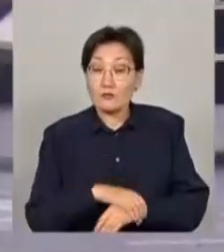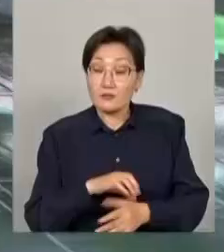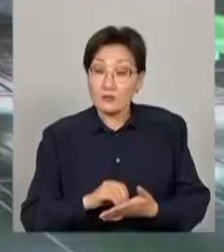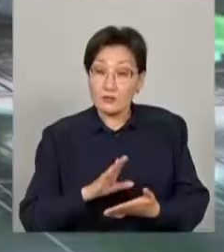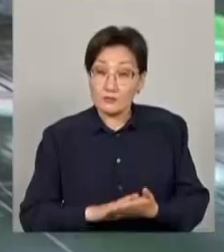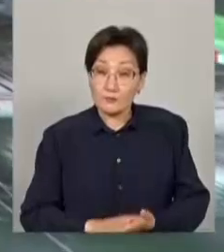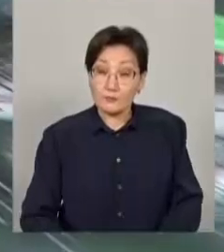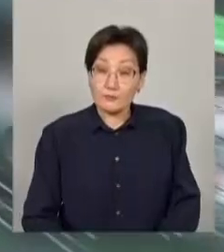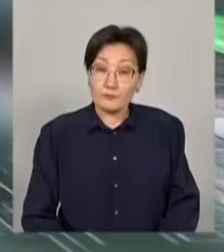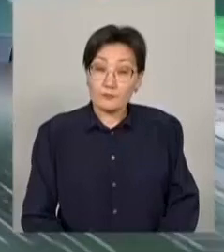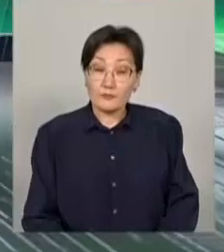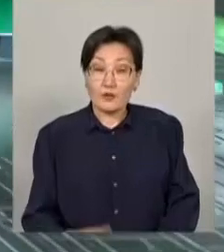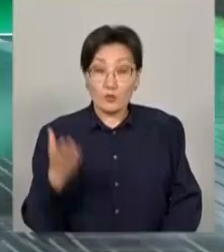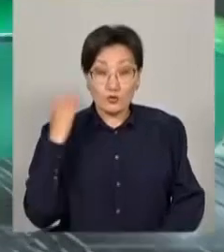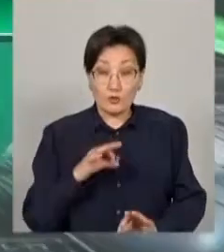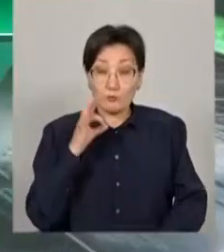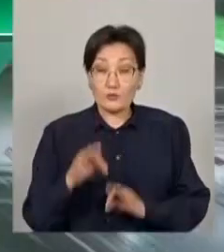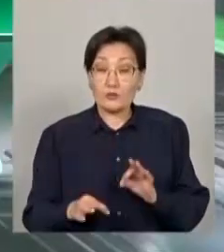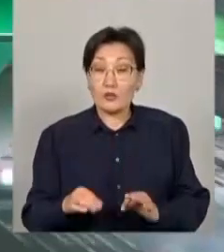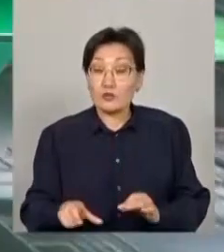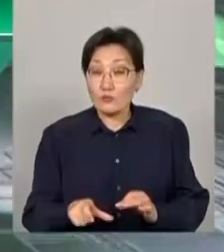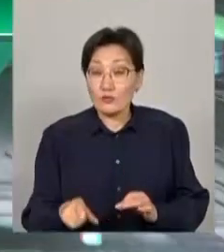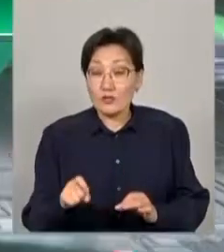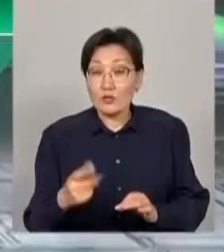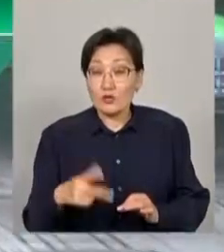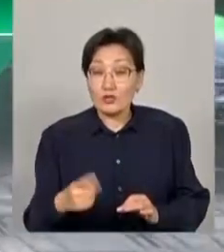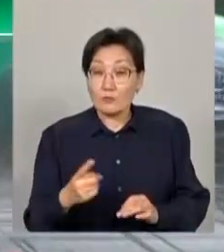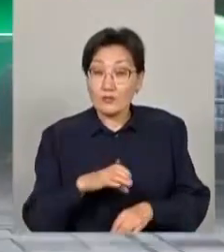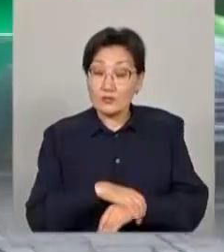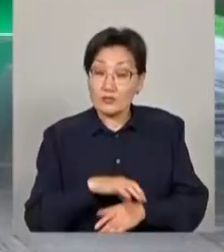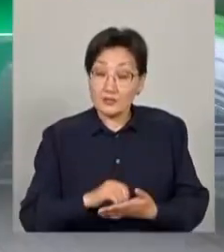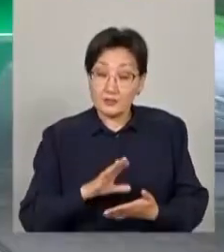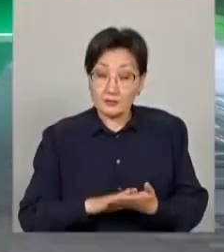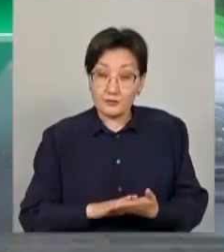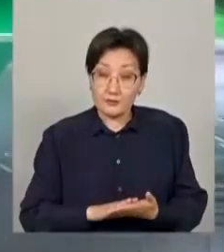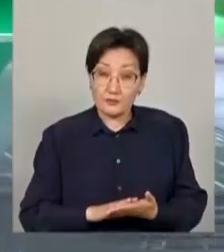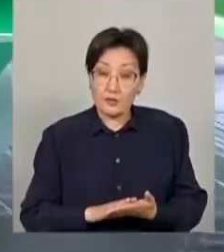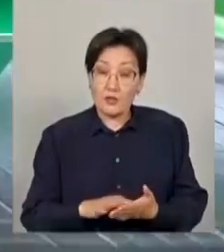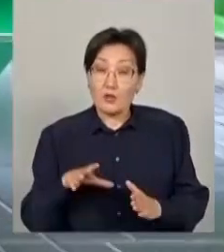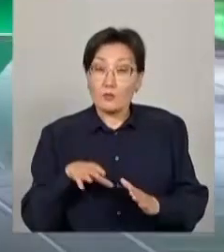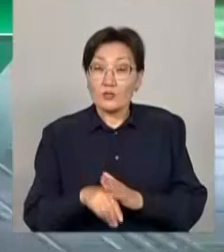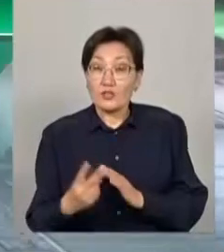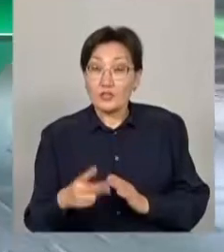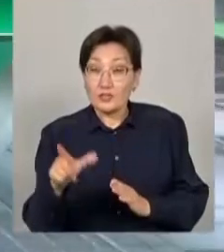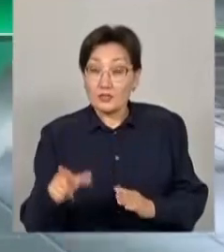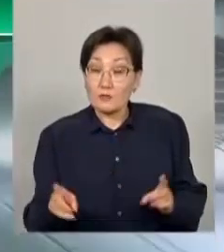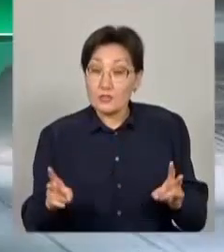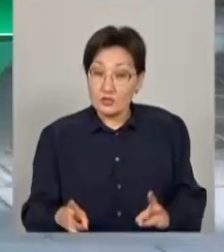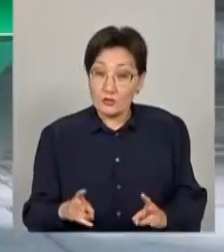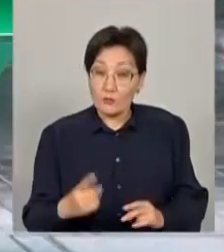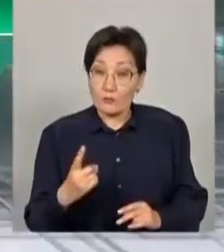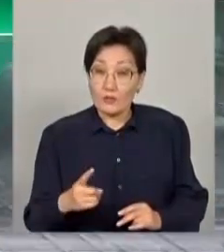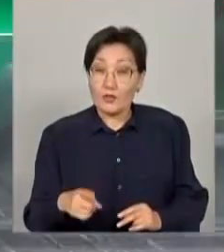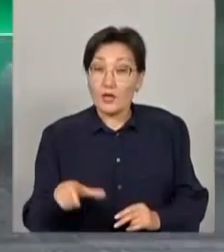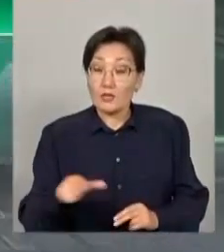тіркеліпті. Өткен тәулікте Елорда жолдарында 131 жол көлік оқиғасы тіркелді. Онда 2 азамат зардап шегіп, біреуі